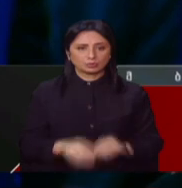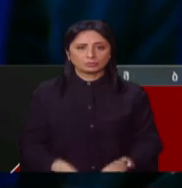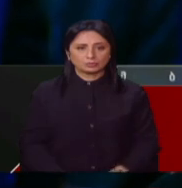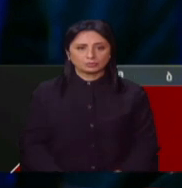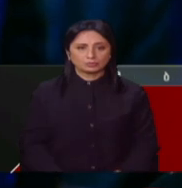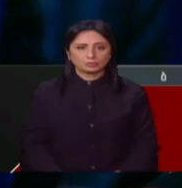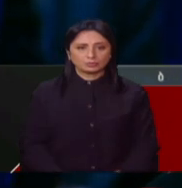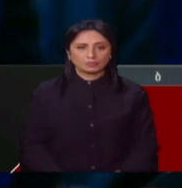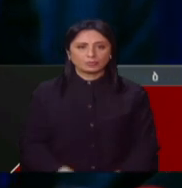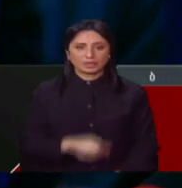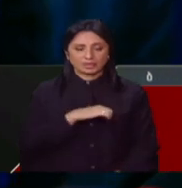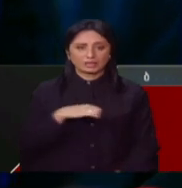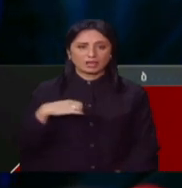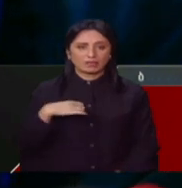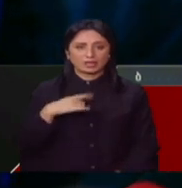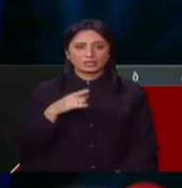ესე